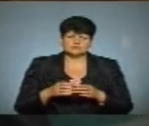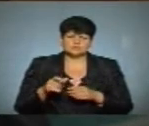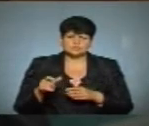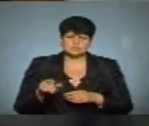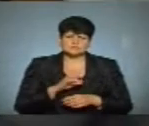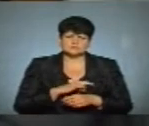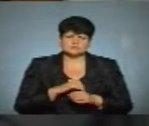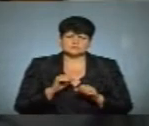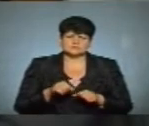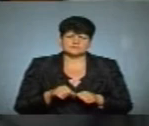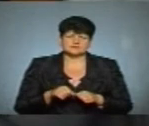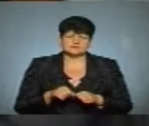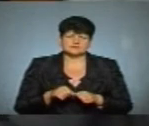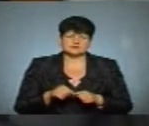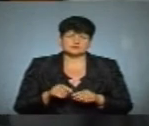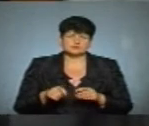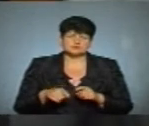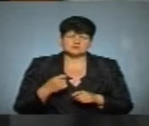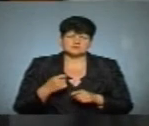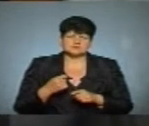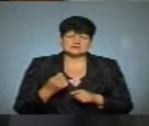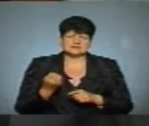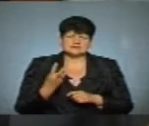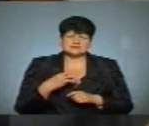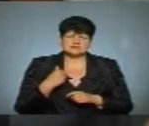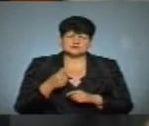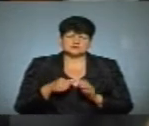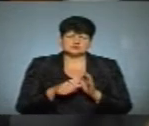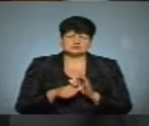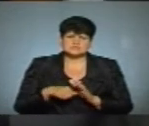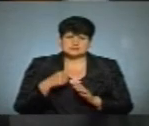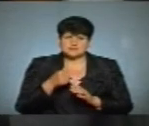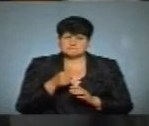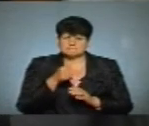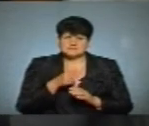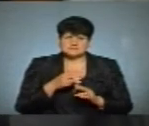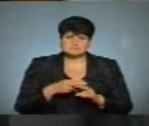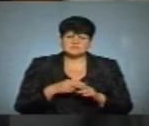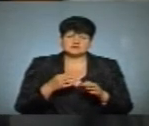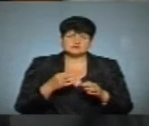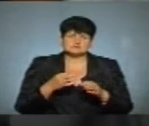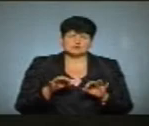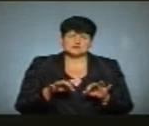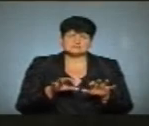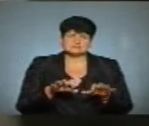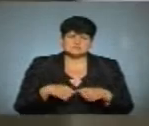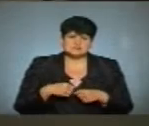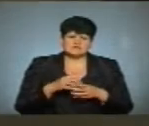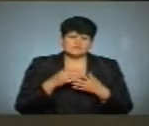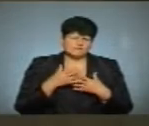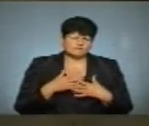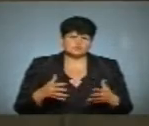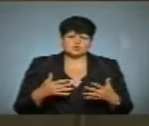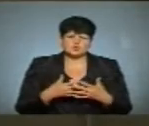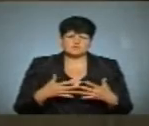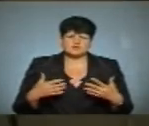на замовлення. Призначено за наказом про порушення, покарання від 13 років 6 місяців позбавлення волі з конфіскацією всього майна чужої власності.